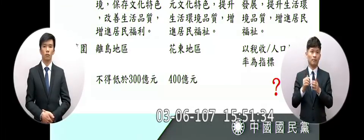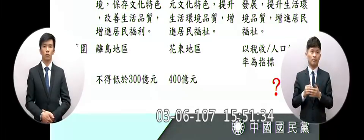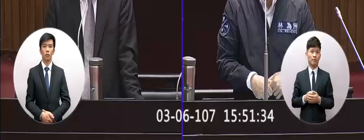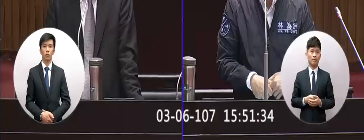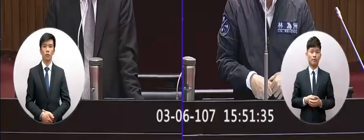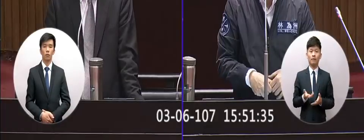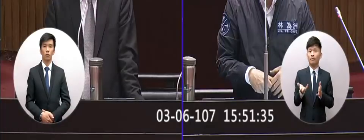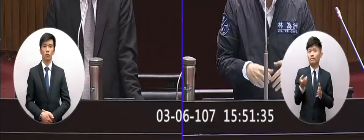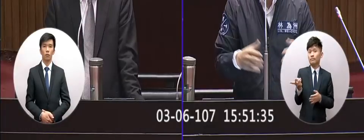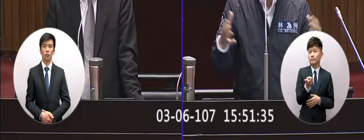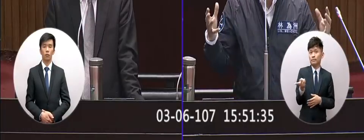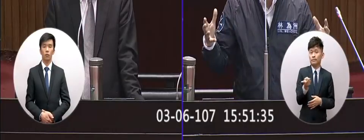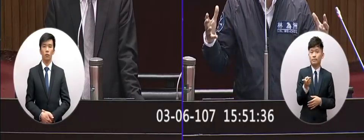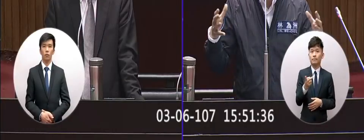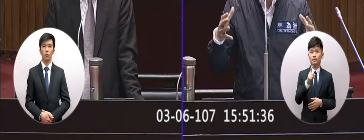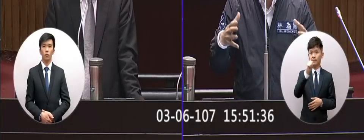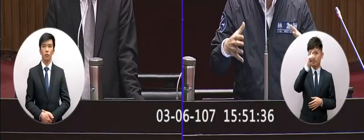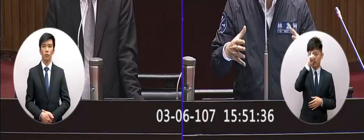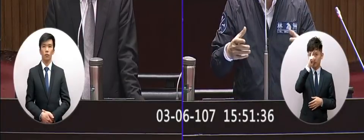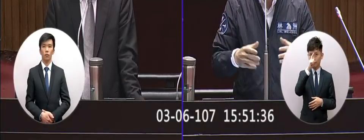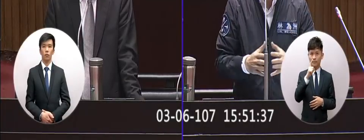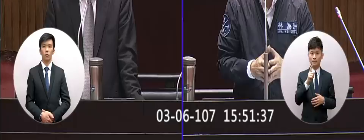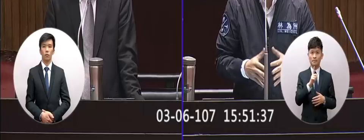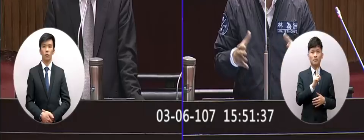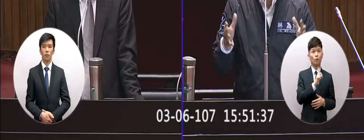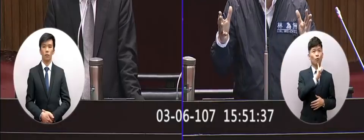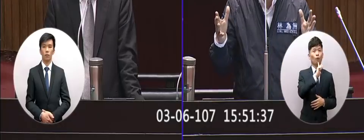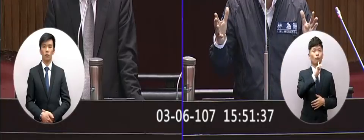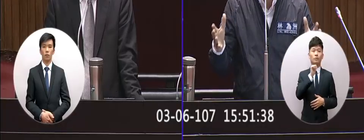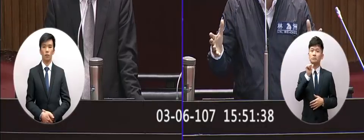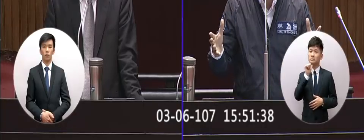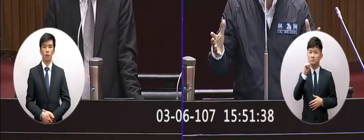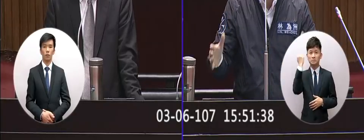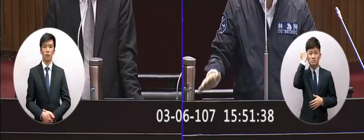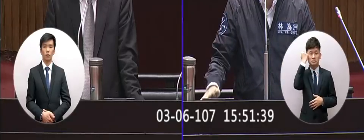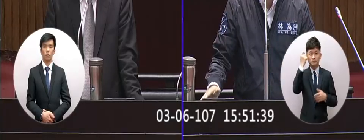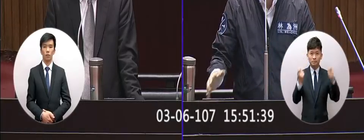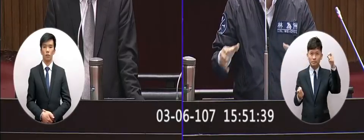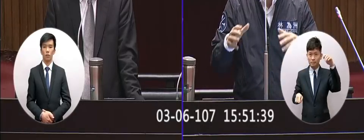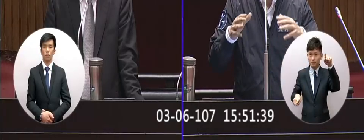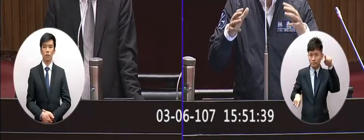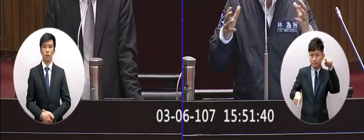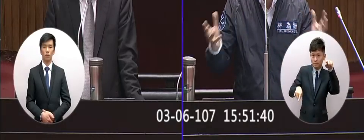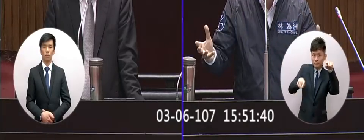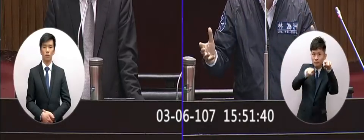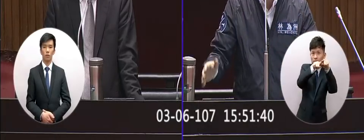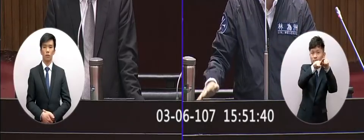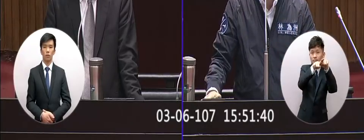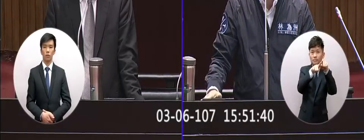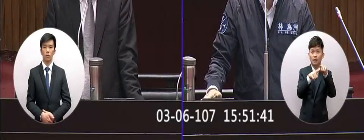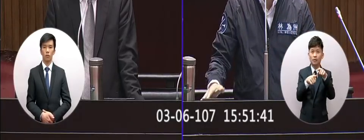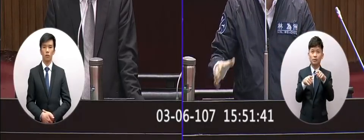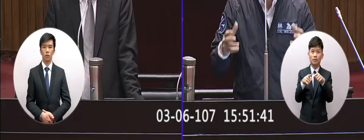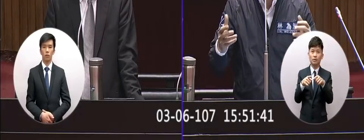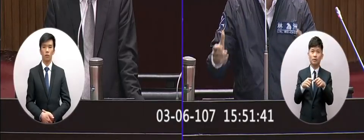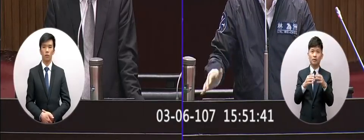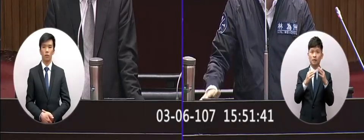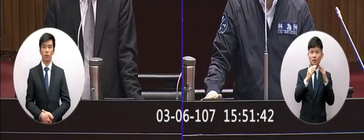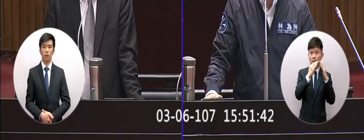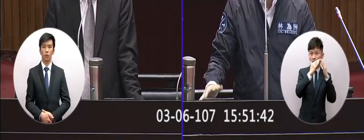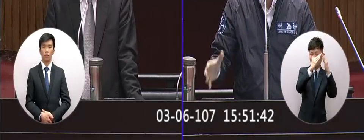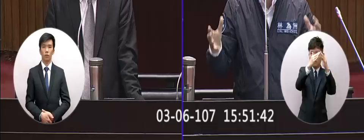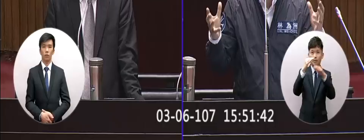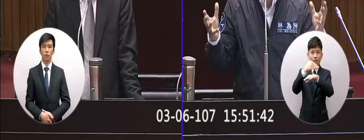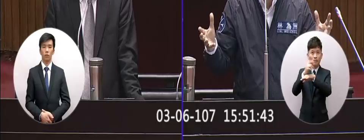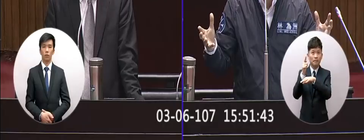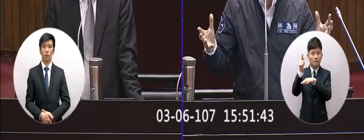说要拉近贫富差距，拉近城乡差距，一种弥补性的一个条例啊、